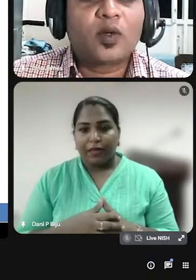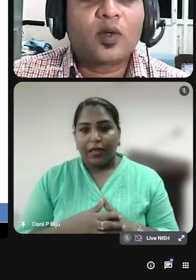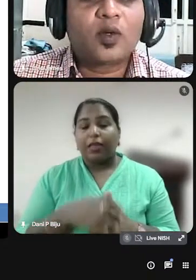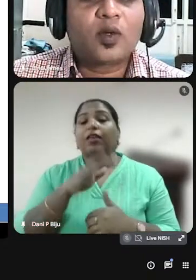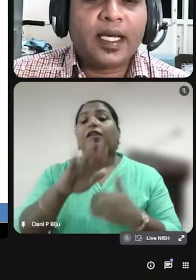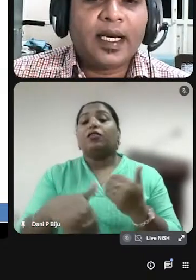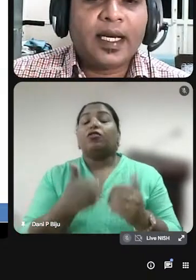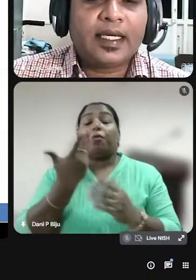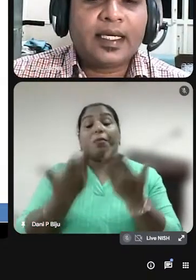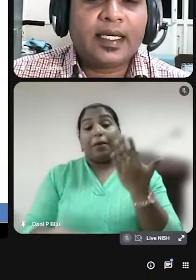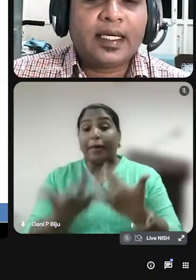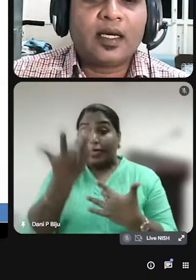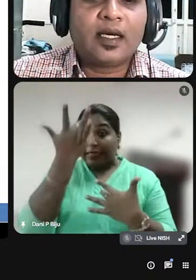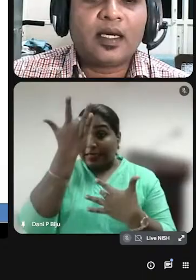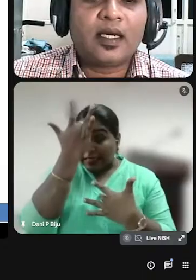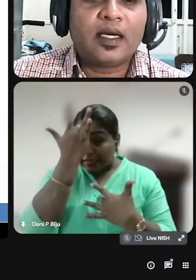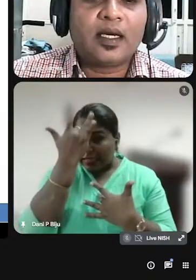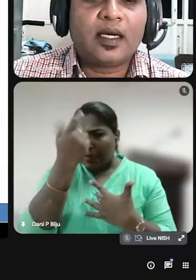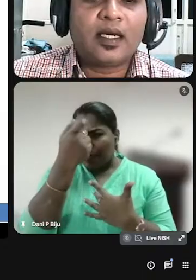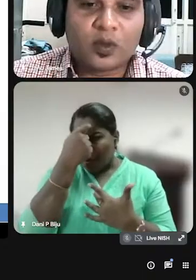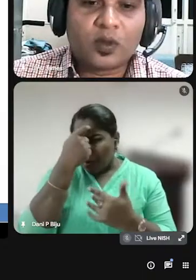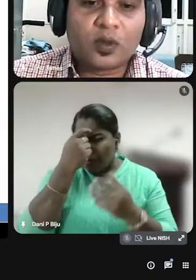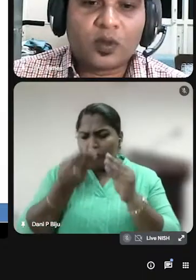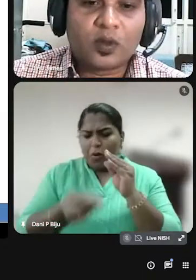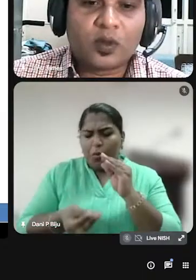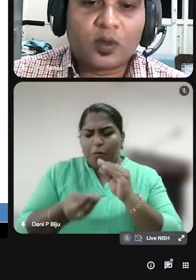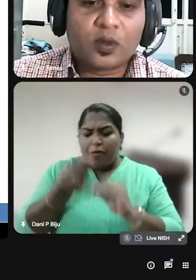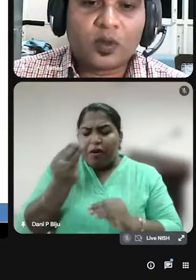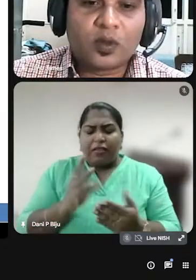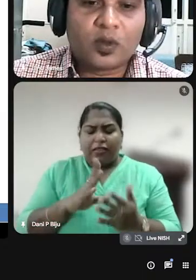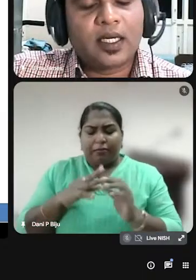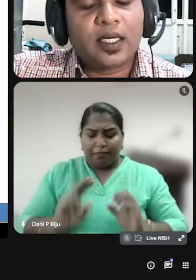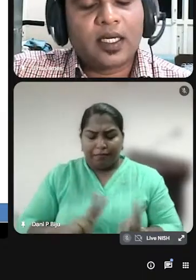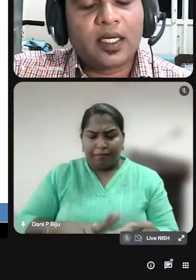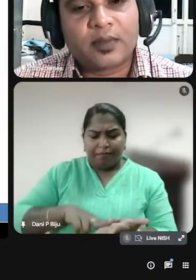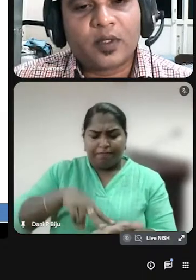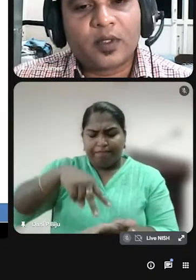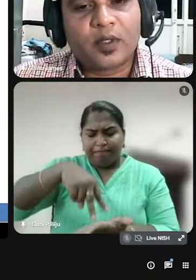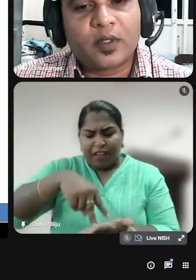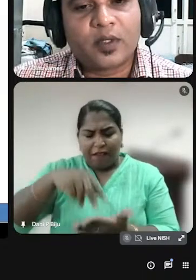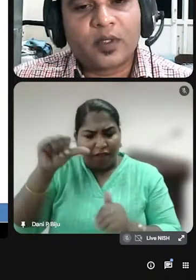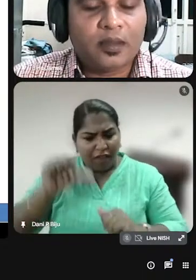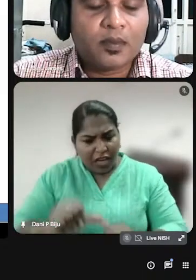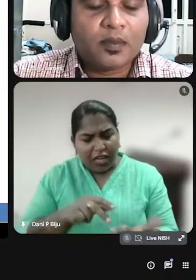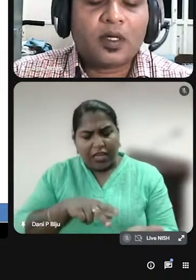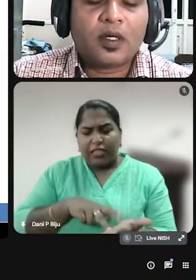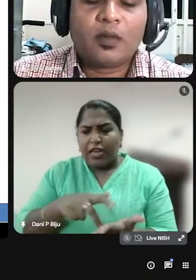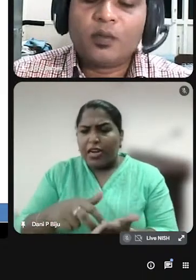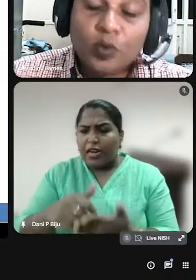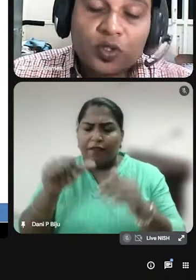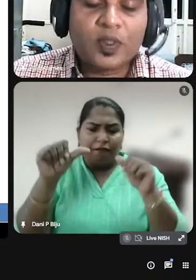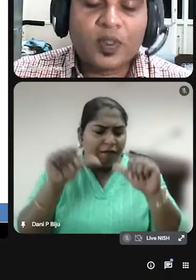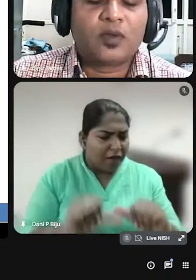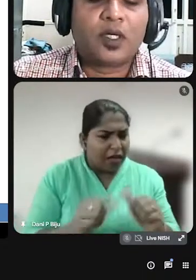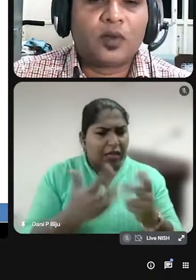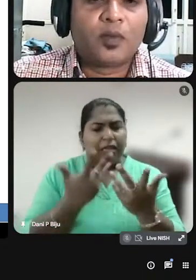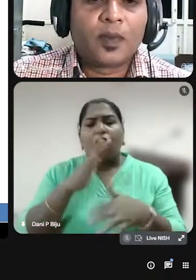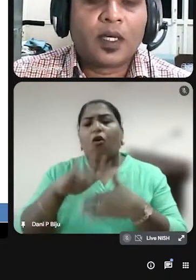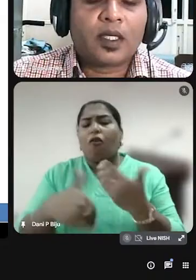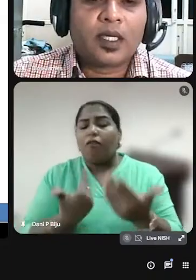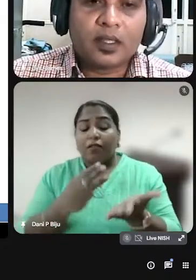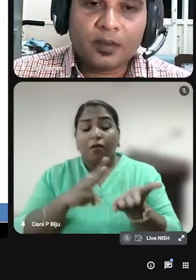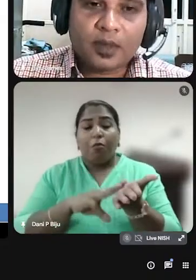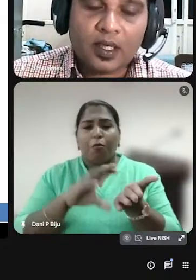വരുന്നു, എണീക്കാനും നിൽക്കാനും ഒക്കെ ഉള്ള ഒരു ബുദ്ധിമുട്ടുണ്ടാവുന്നു, ആൾക്ക് ഏത് സമയവും ഈ മൂഡ് സ്വിങ്സ്